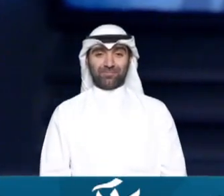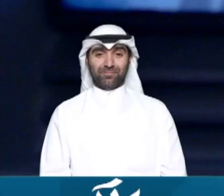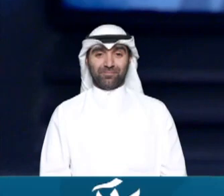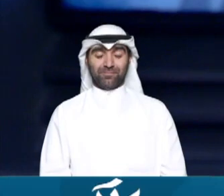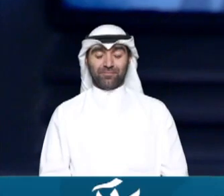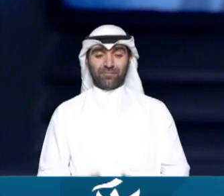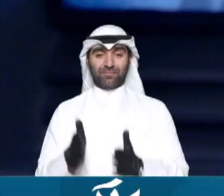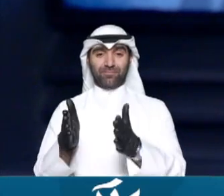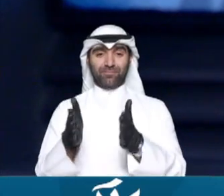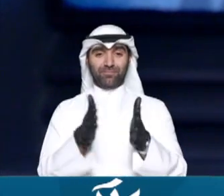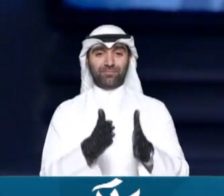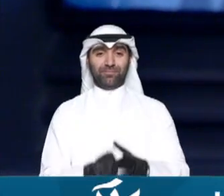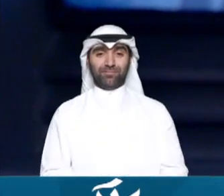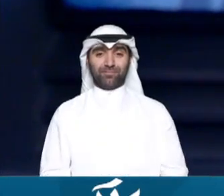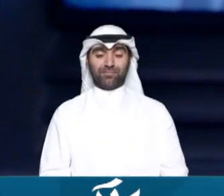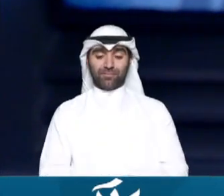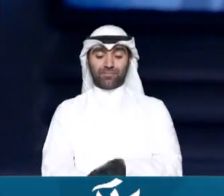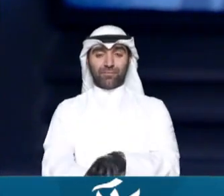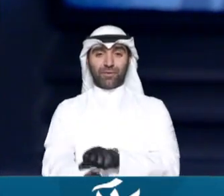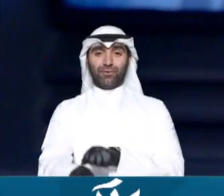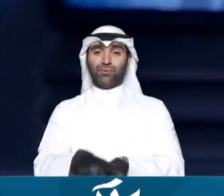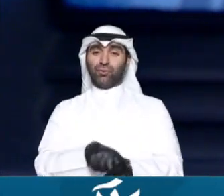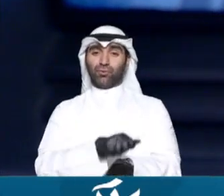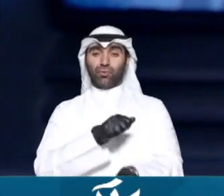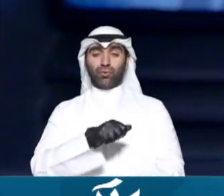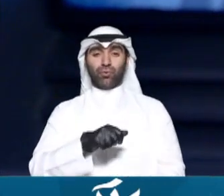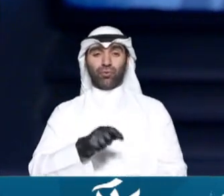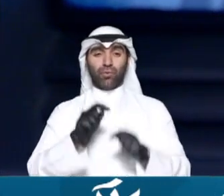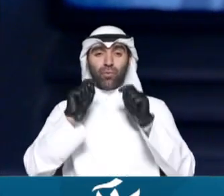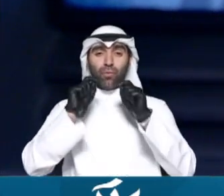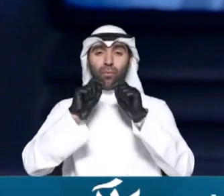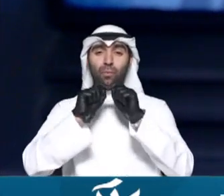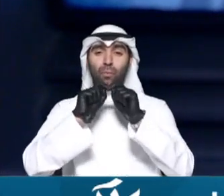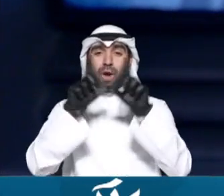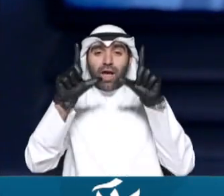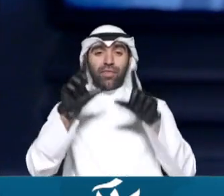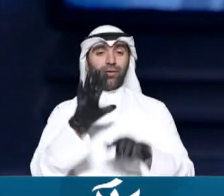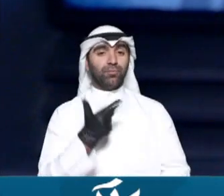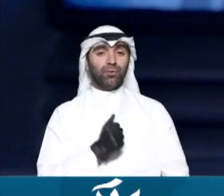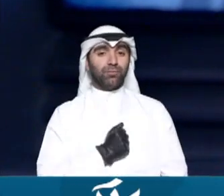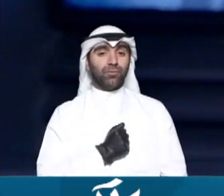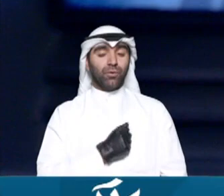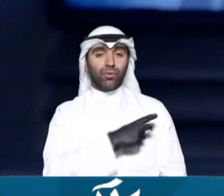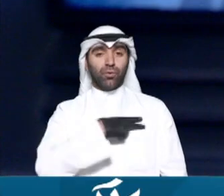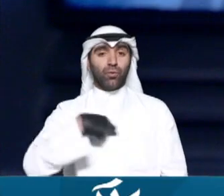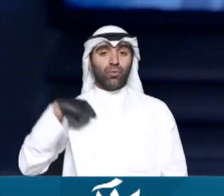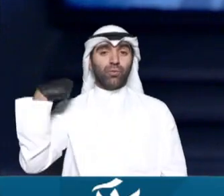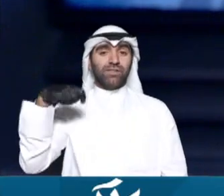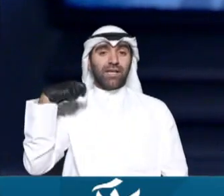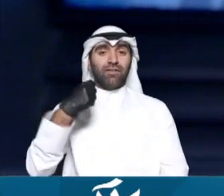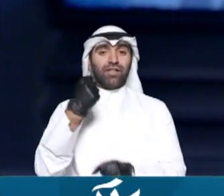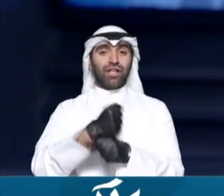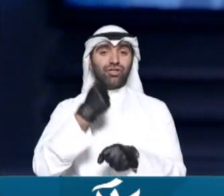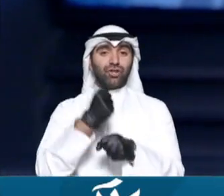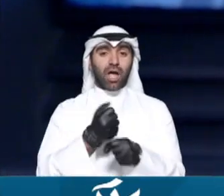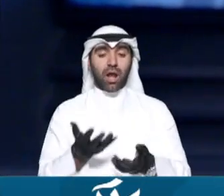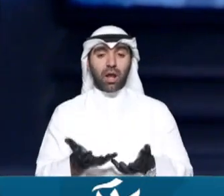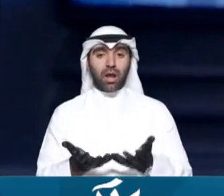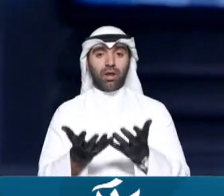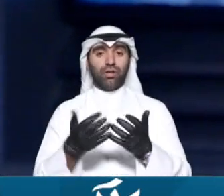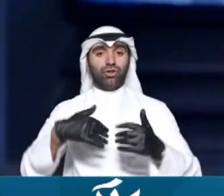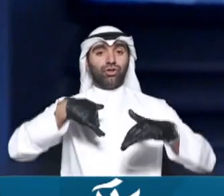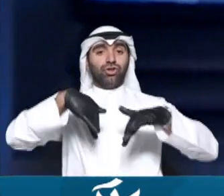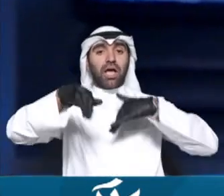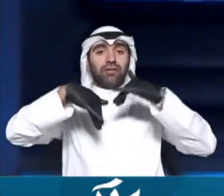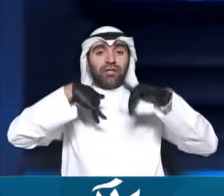جهود مميزة تقوم فيها يعني وزارة الأشغال العامة لإصلاح الطرق الرئيسية في البلد بمتابعة ميدانية ومباشرة